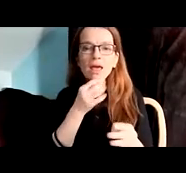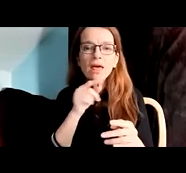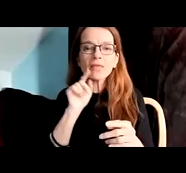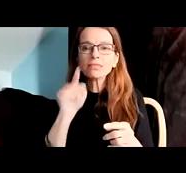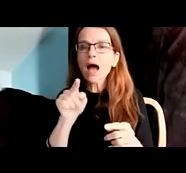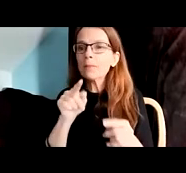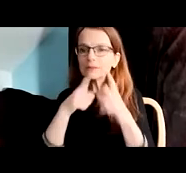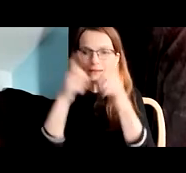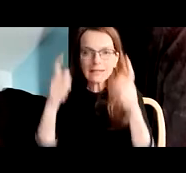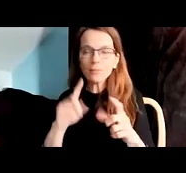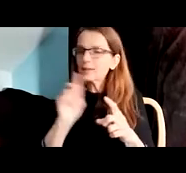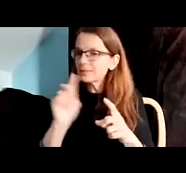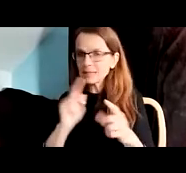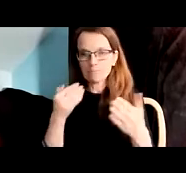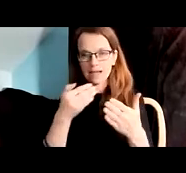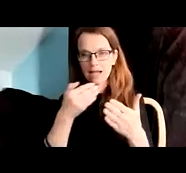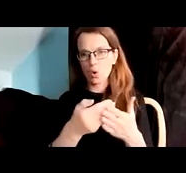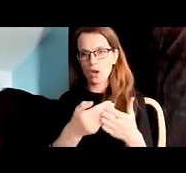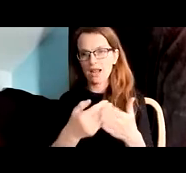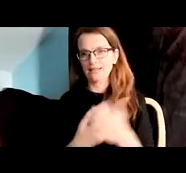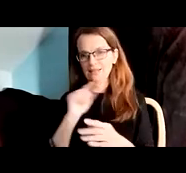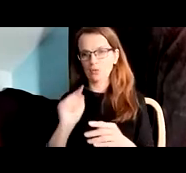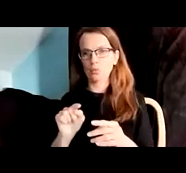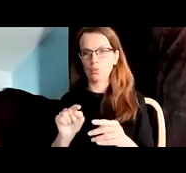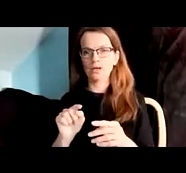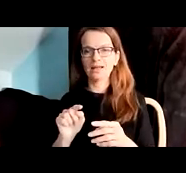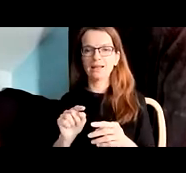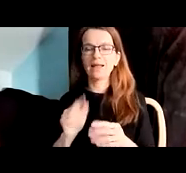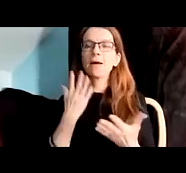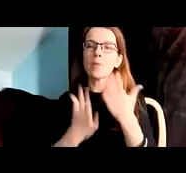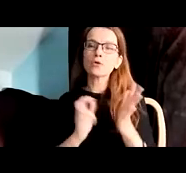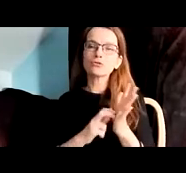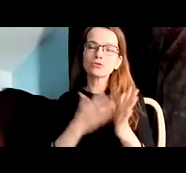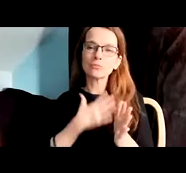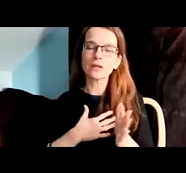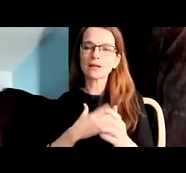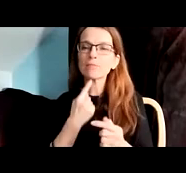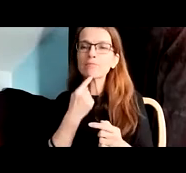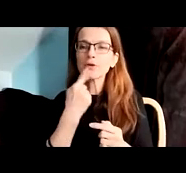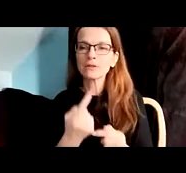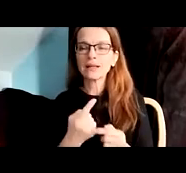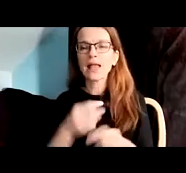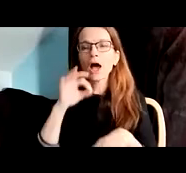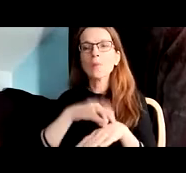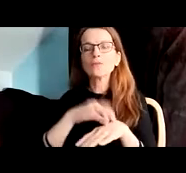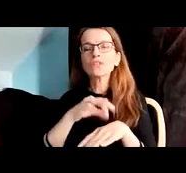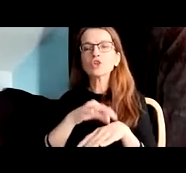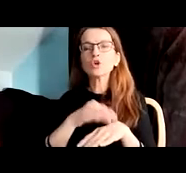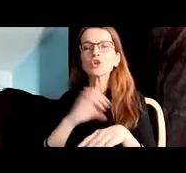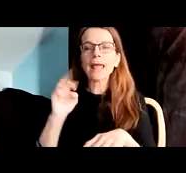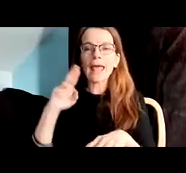niso prilagojene. Pa mogoče bi izpostavila z profesor dr. Erno